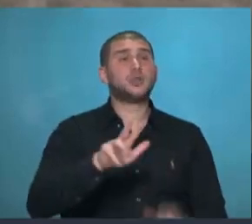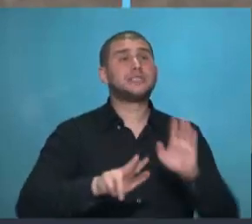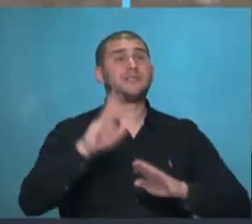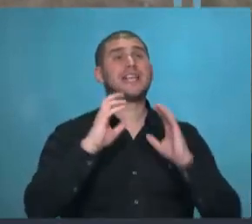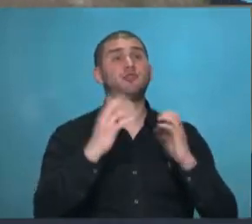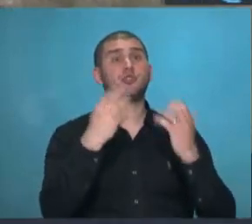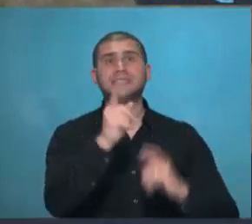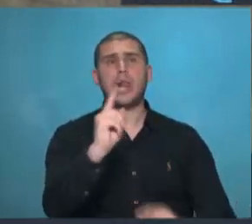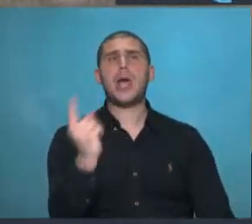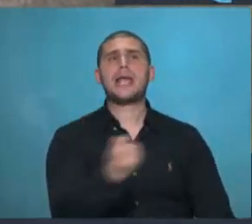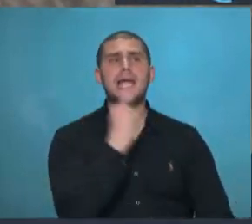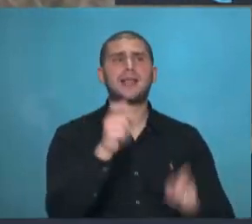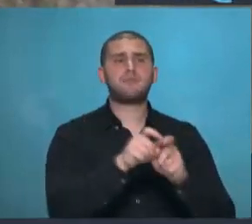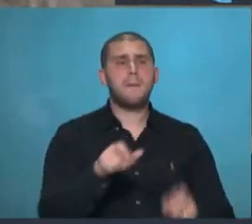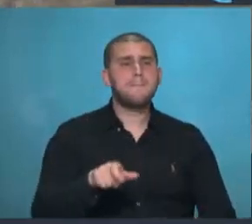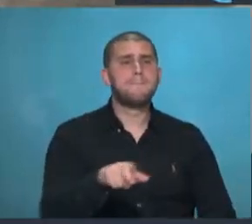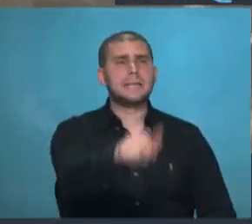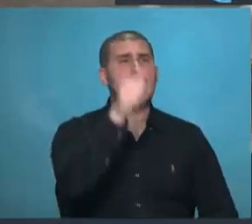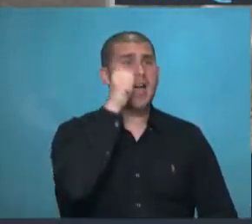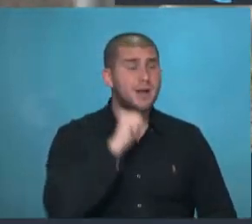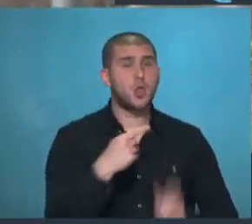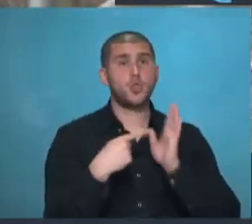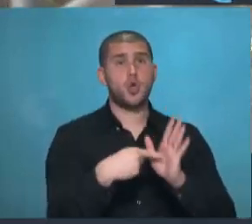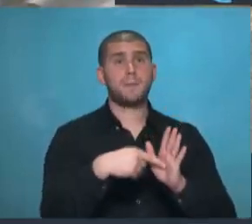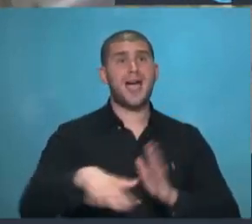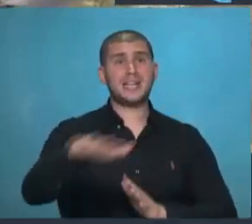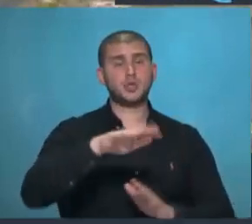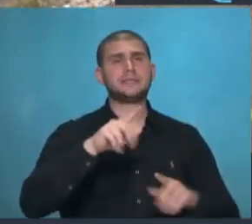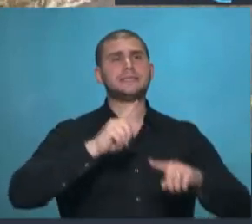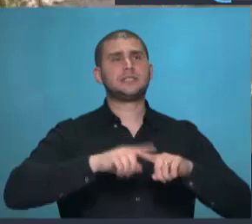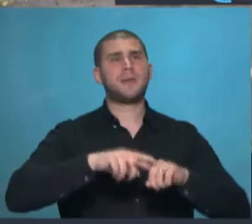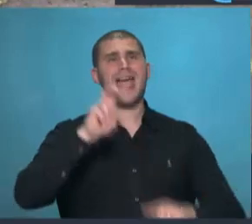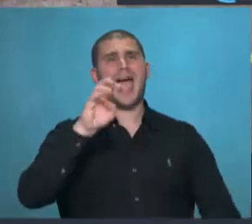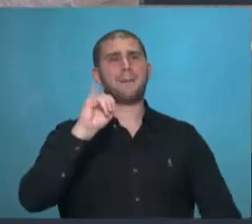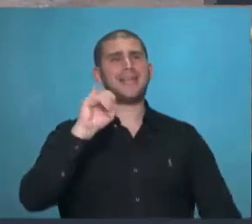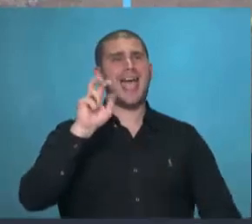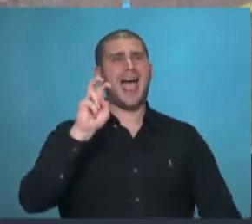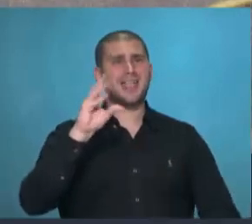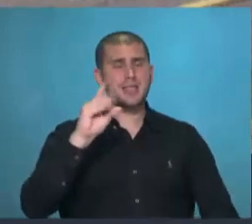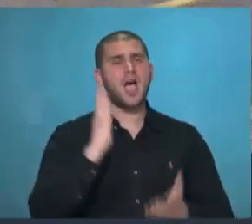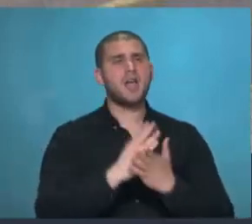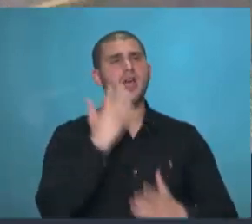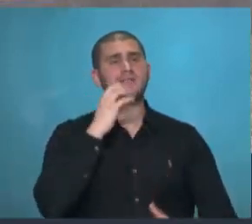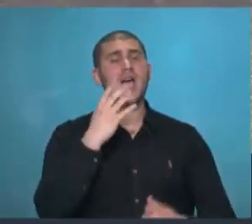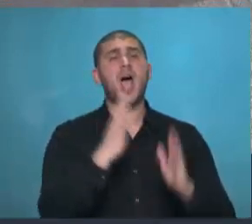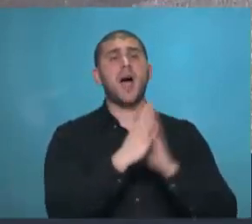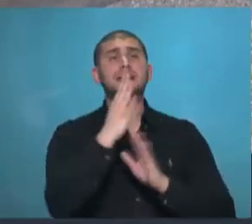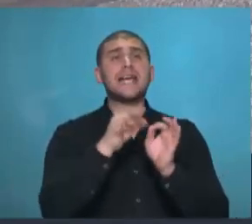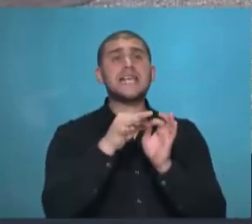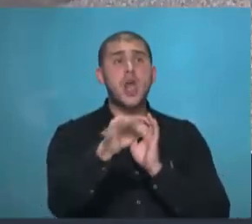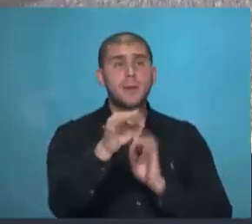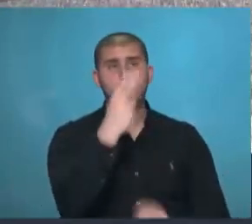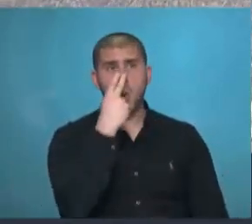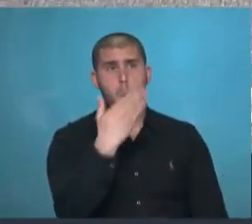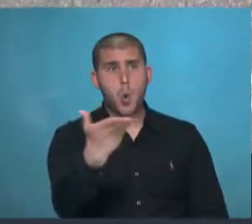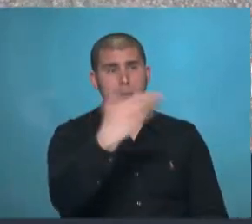לא היחיד שזכה לפס הפרדה לבן. הנה כאן הקטע מצומת המיד ועד לטבריה, 14 קילומטרים, שעיניכם הרואות יש